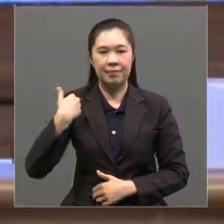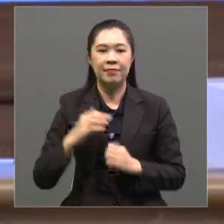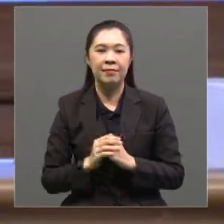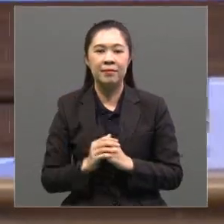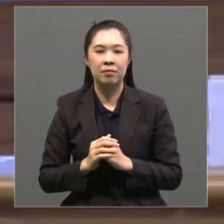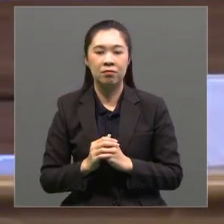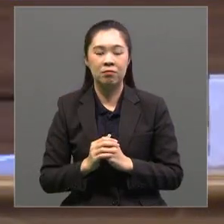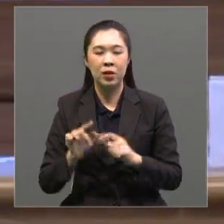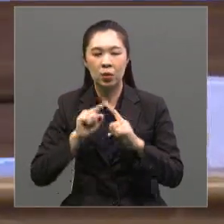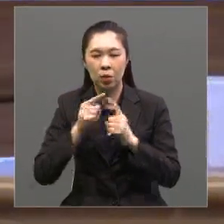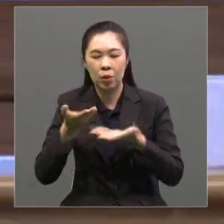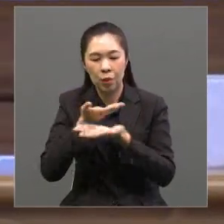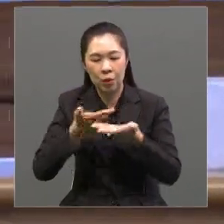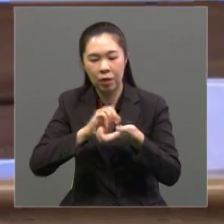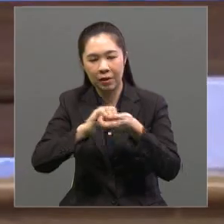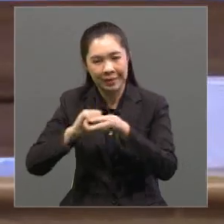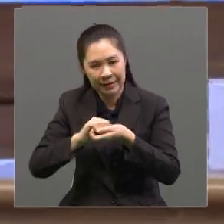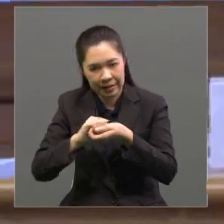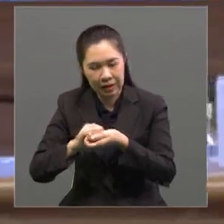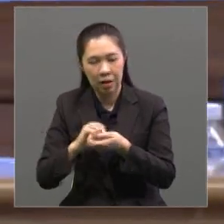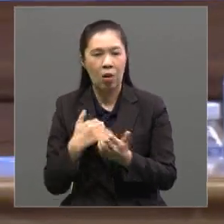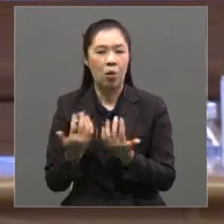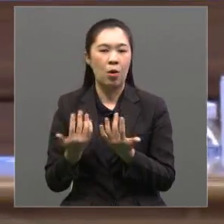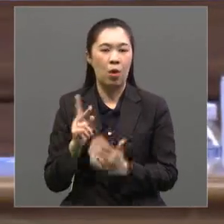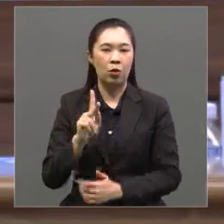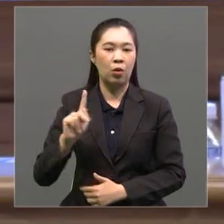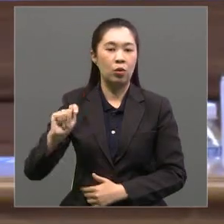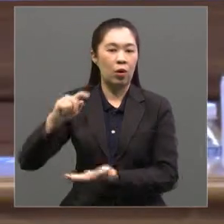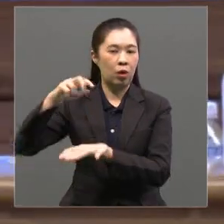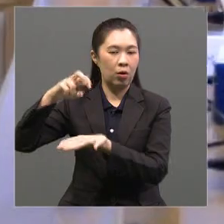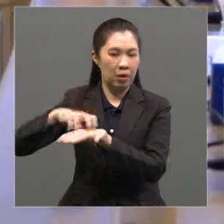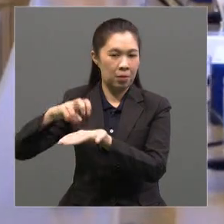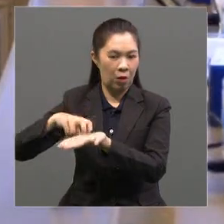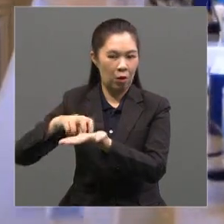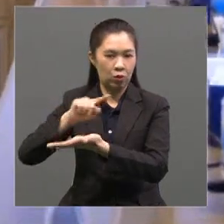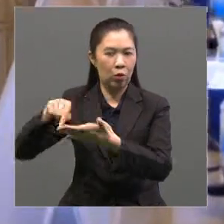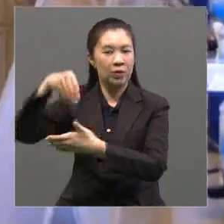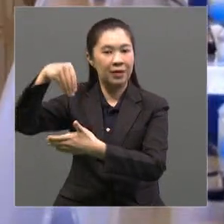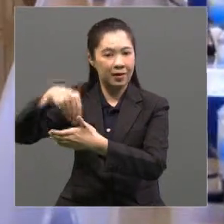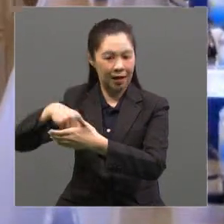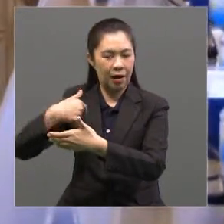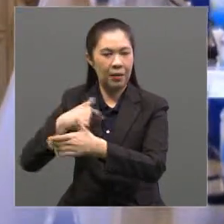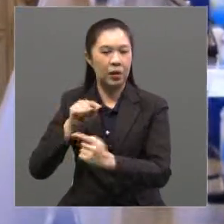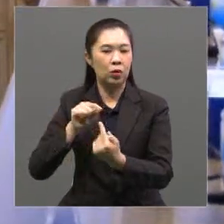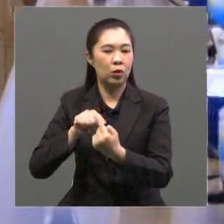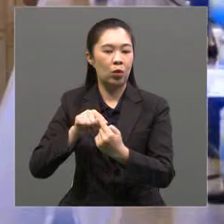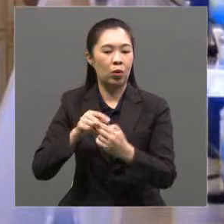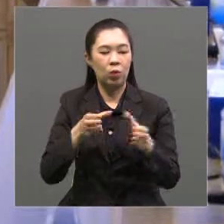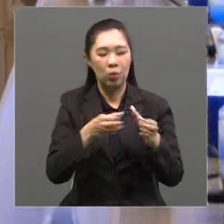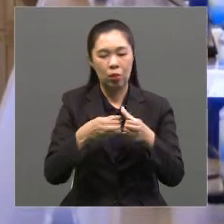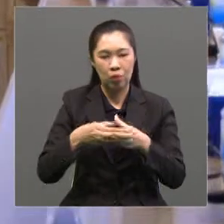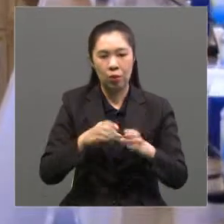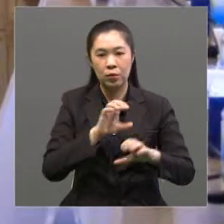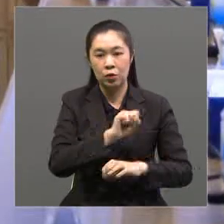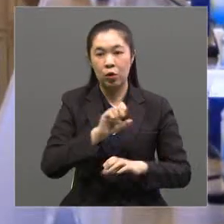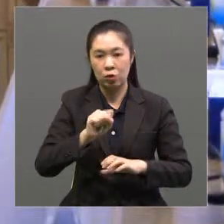าเป็นเรื่องที่พรรคร่วมต้องหารือกันและต้องรอให้กกต.รับรองผลการเลือกตั้งเพื่อให้ทราบจำนวนส.ส.แต่ละพรรคที่เ